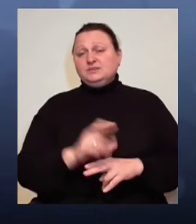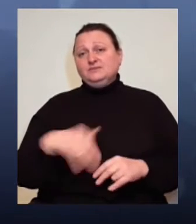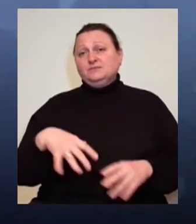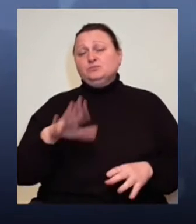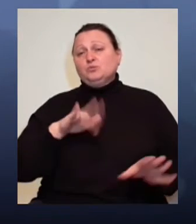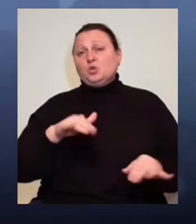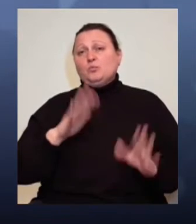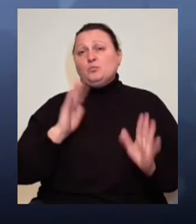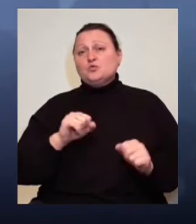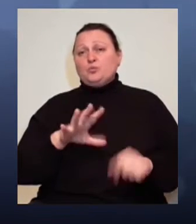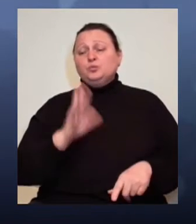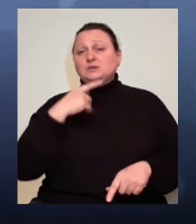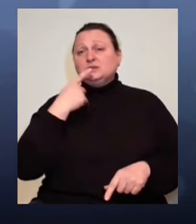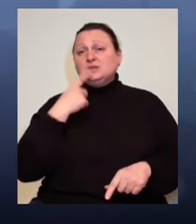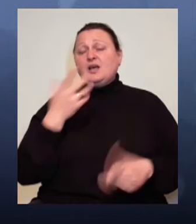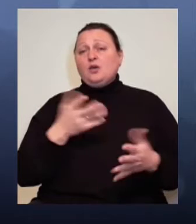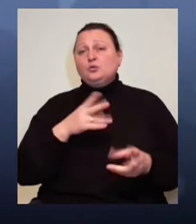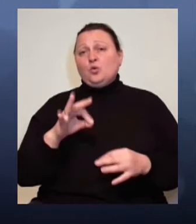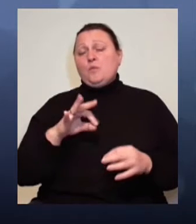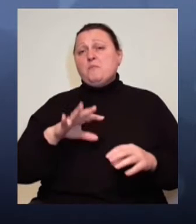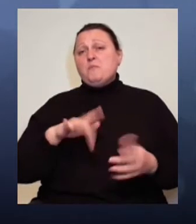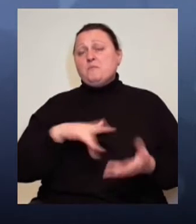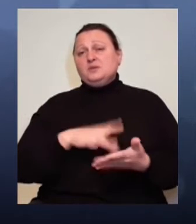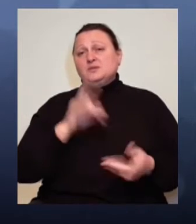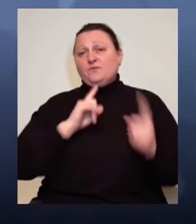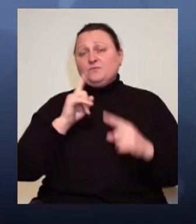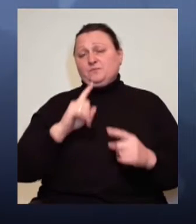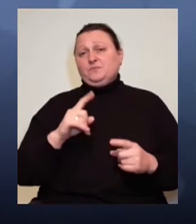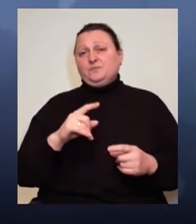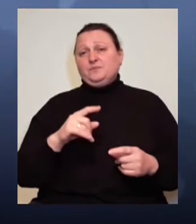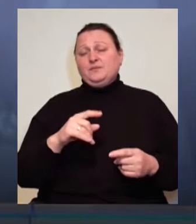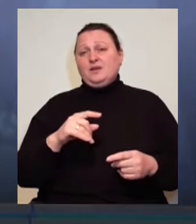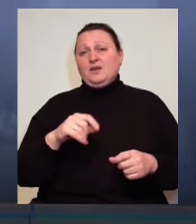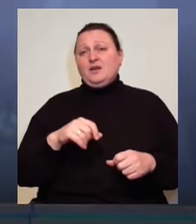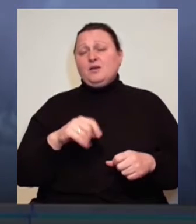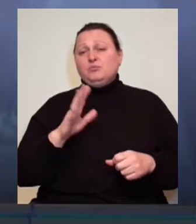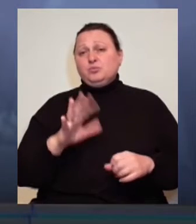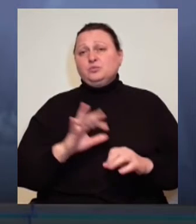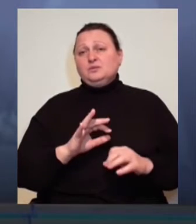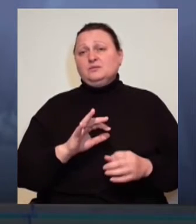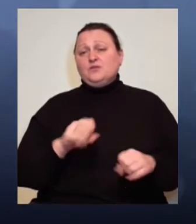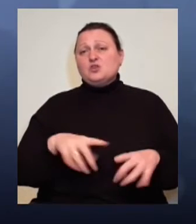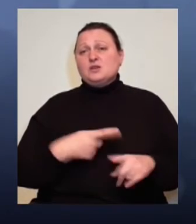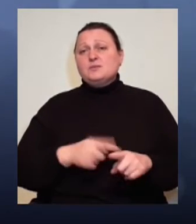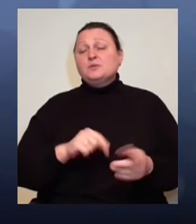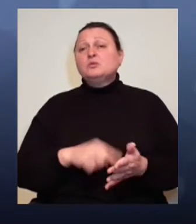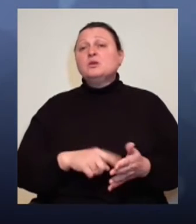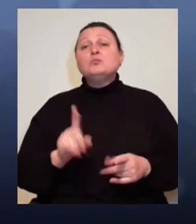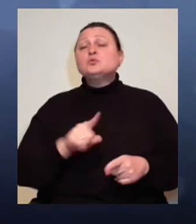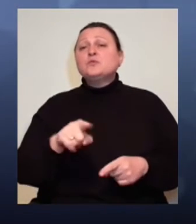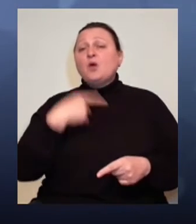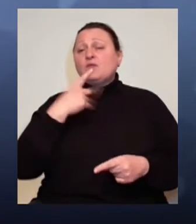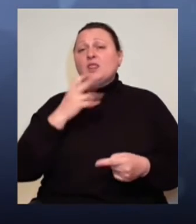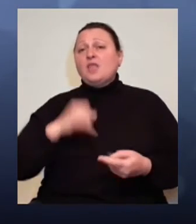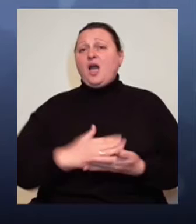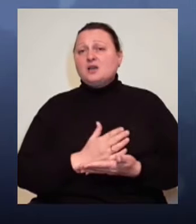можна буде сказати, що якось міська влада цю проблему вирішила. І але чому ви його називаєте саме неякісним? Ну, тому